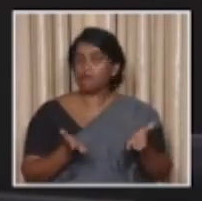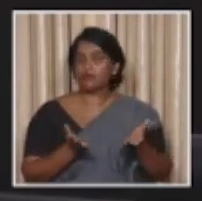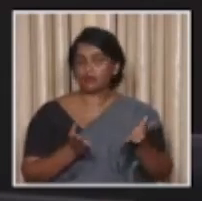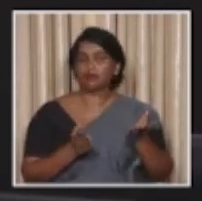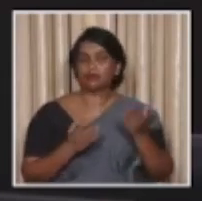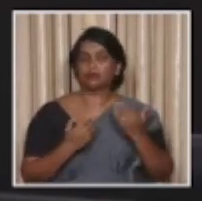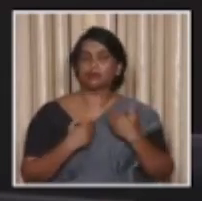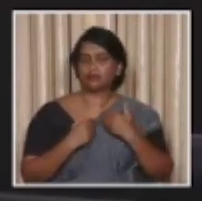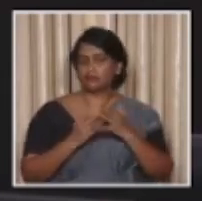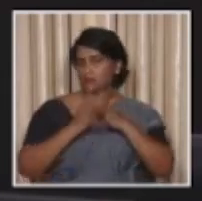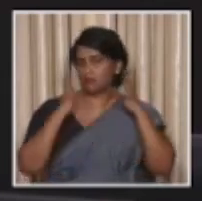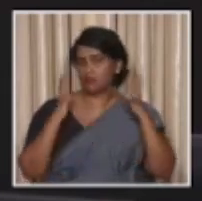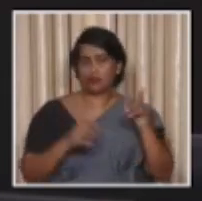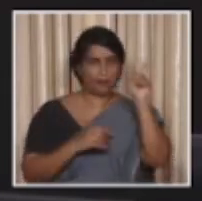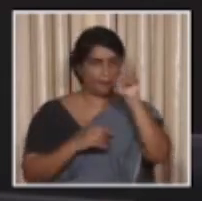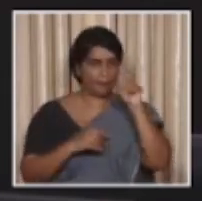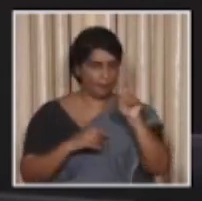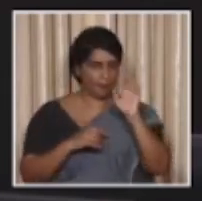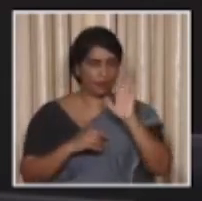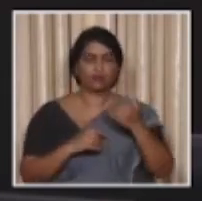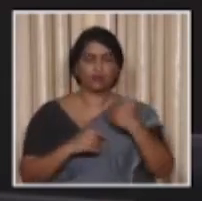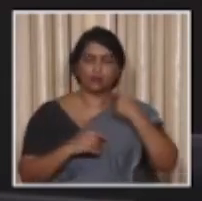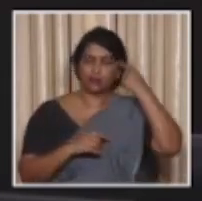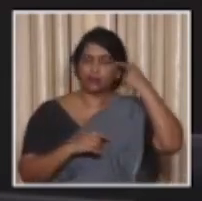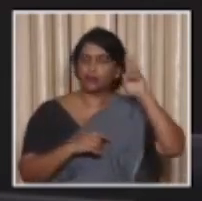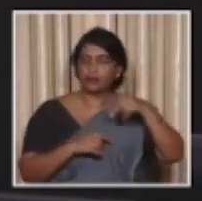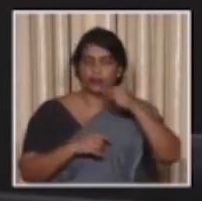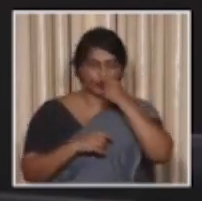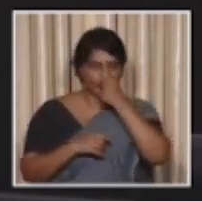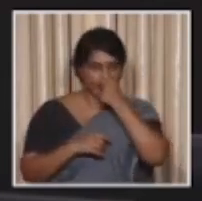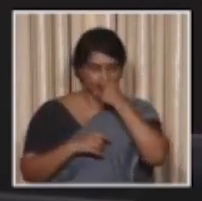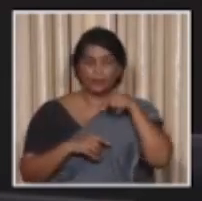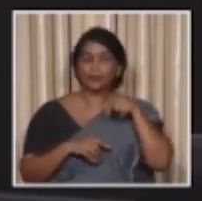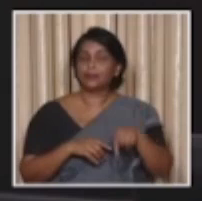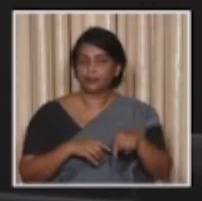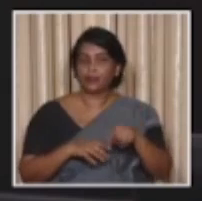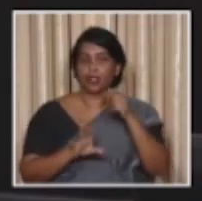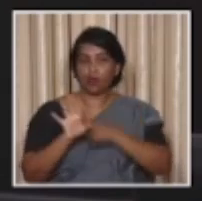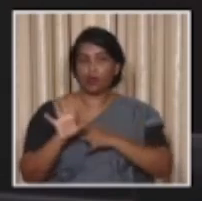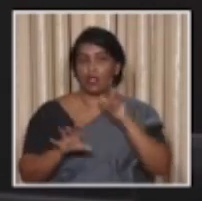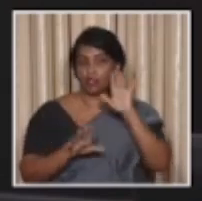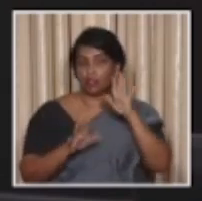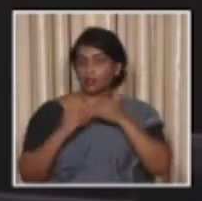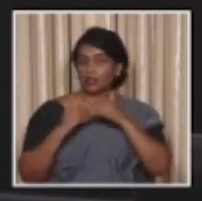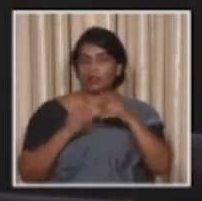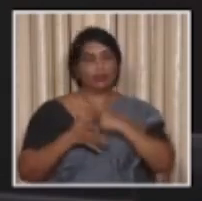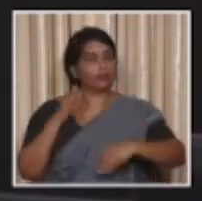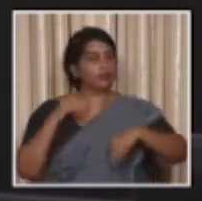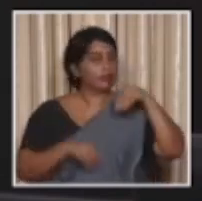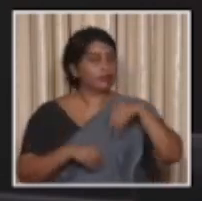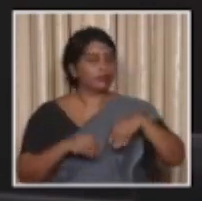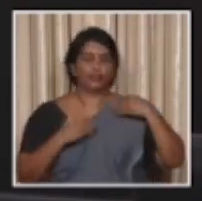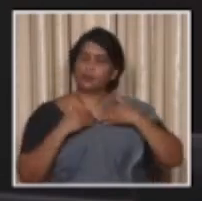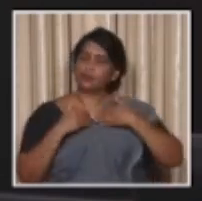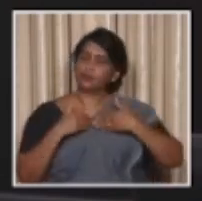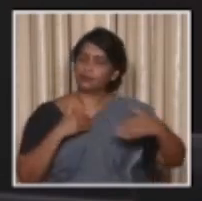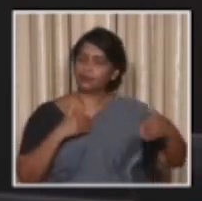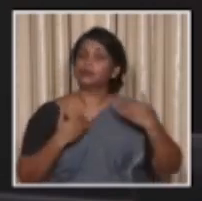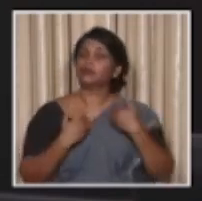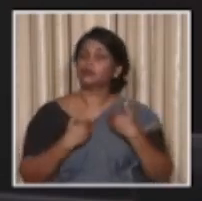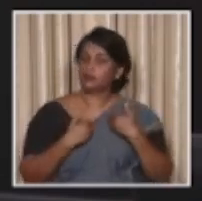පිළිබඳව බරපතල ප්‍රශ්නයක් තියෙනවා. මම විශ්වාස කරන විදිහට මේ අවුරුදු 75ක දේශපාලන ඉතිහාසය තුළ